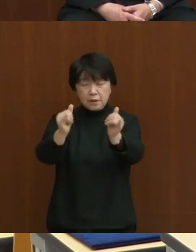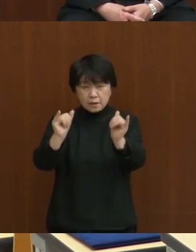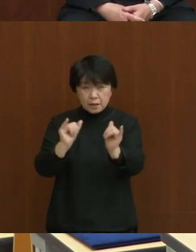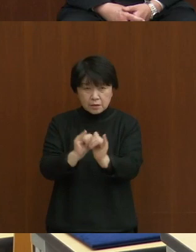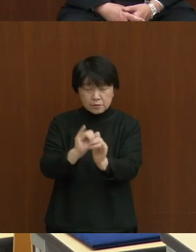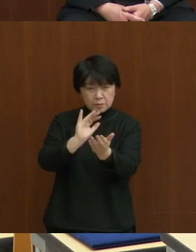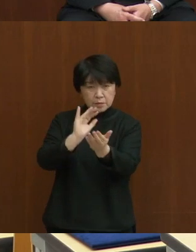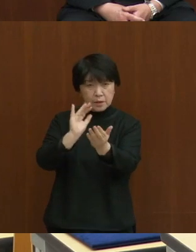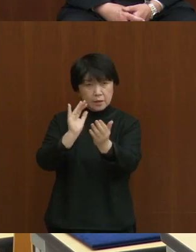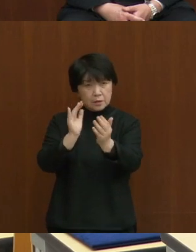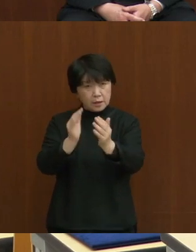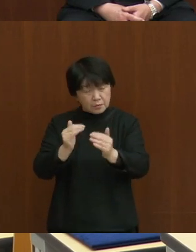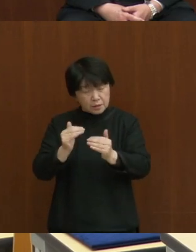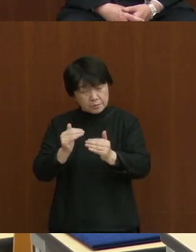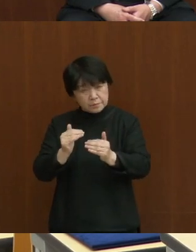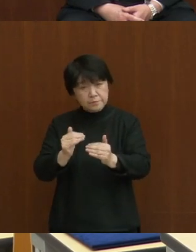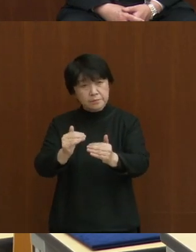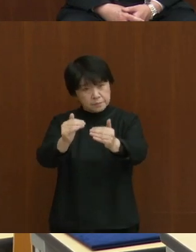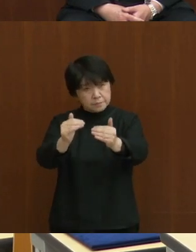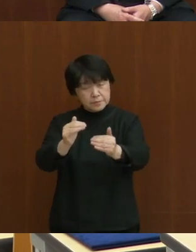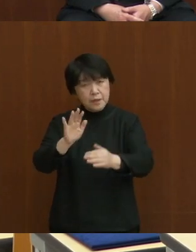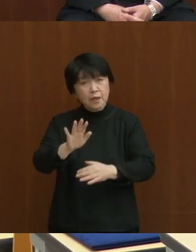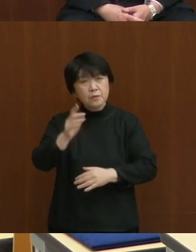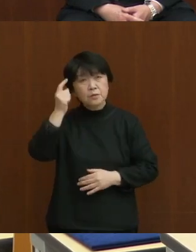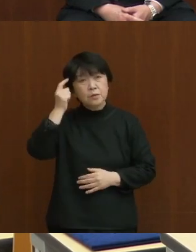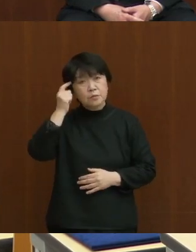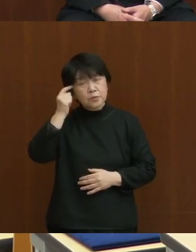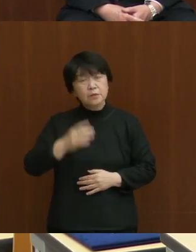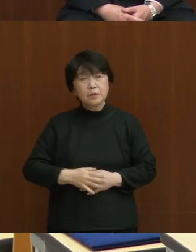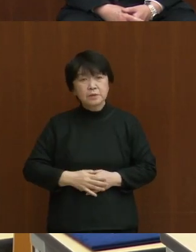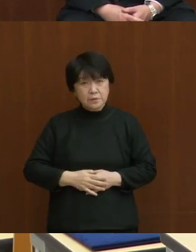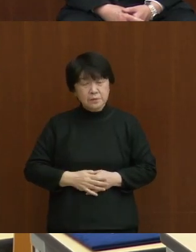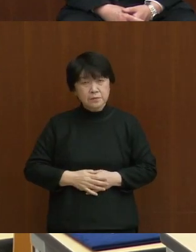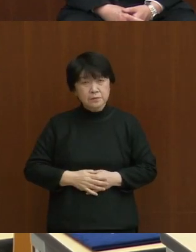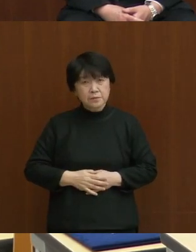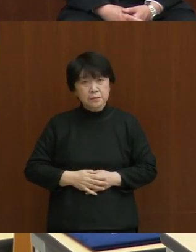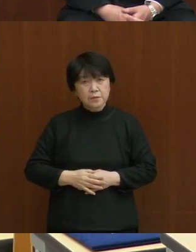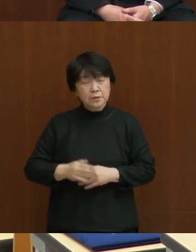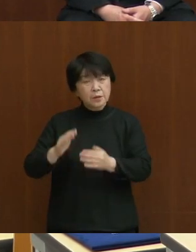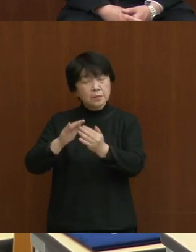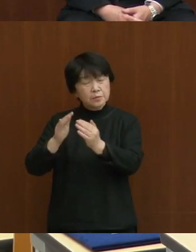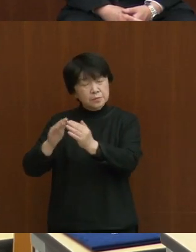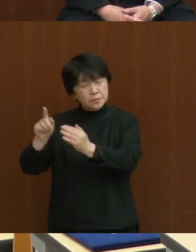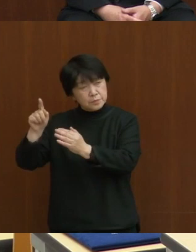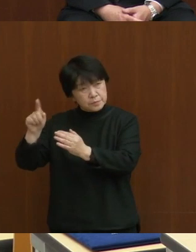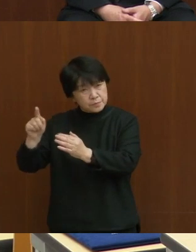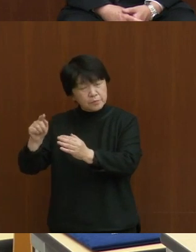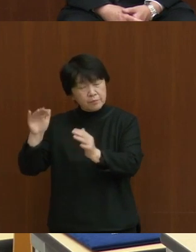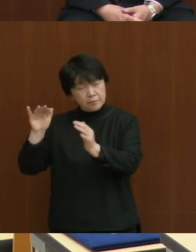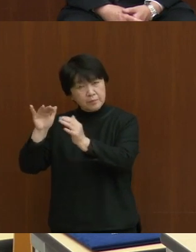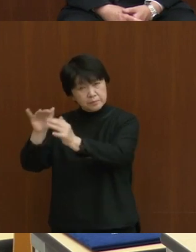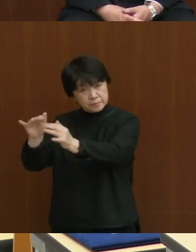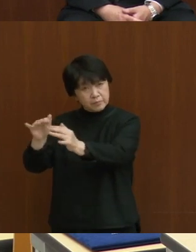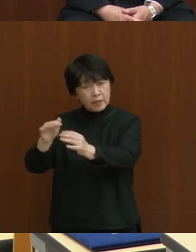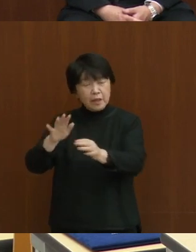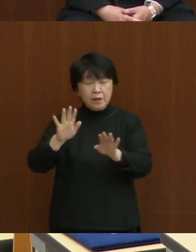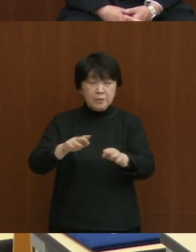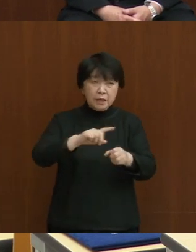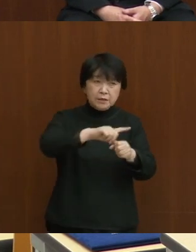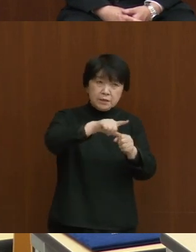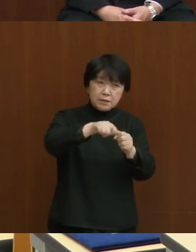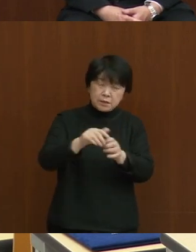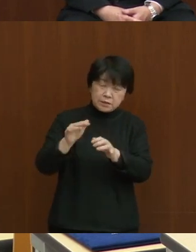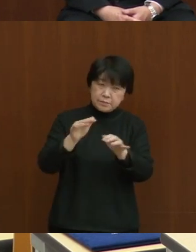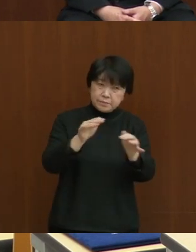に進展することと思います。都会への一極集中から地方分散への意識の変化